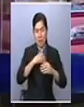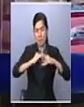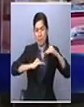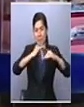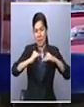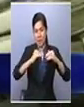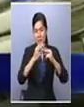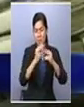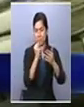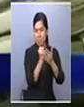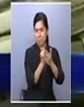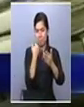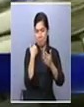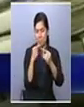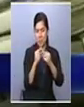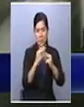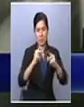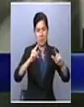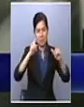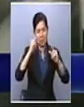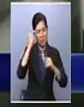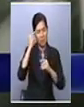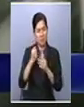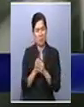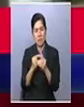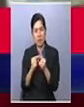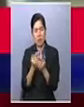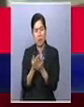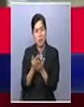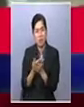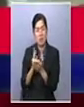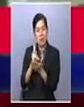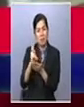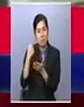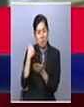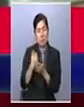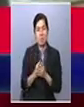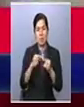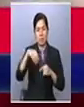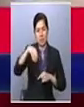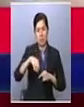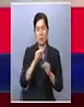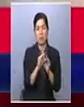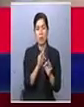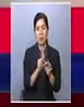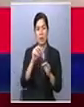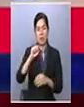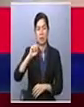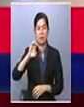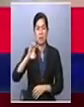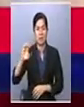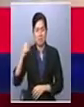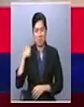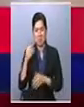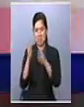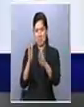มยังได้เงินลงทุนโดยไม่ต้องพึ่งสถาบันการเงินที่ไม่ถูกกฎหมายเซี่ยงไฮ้ Equity Exchange หรือ SEE คือทางเลือกที่น่าสนใ